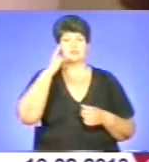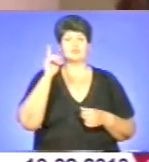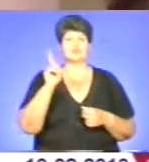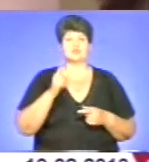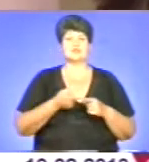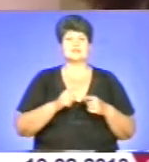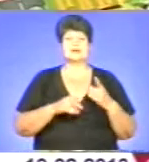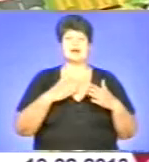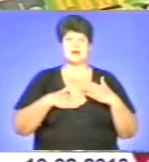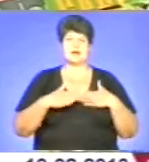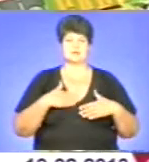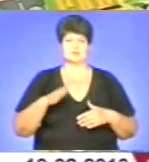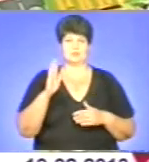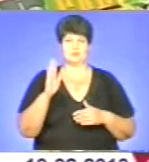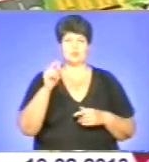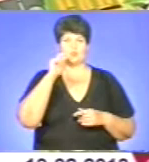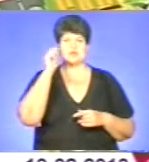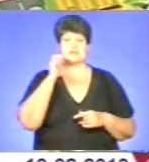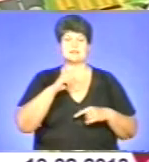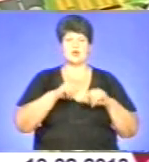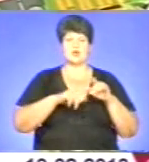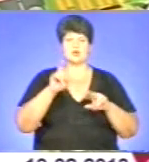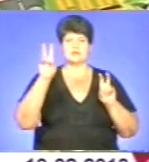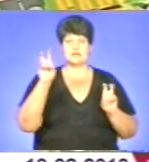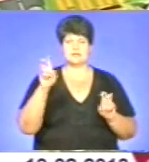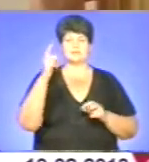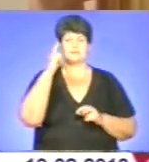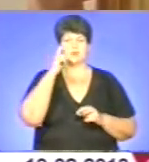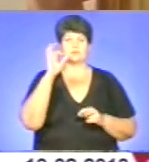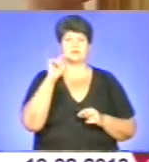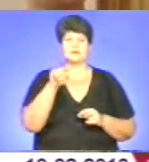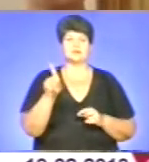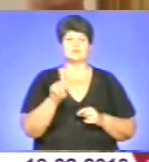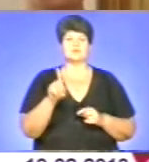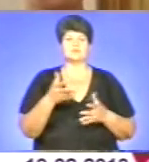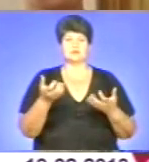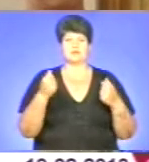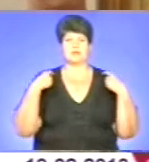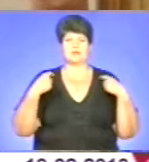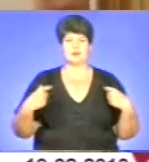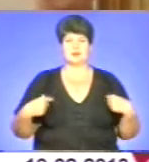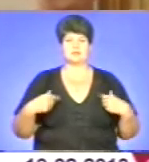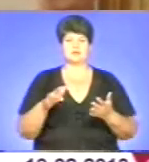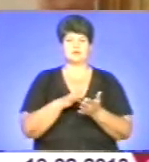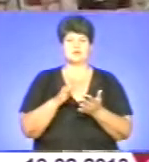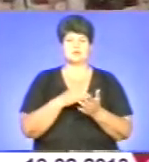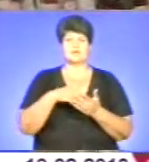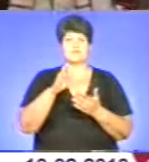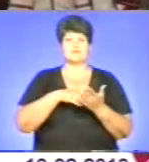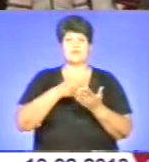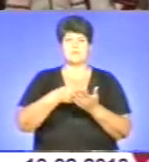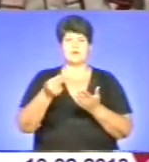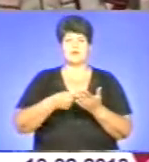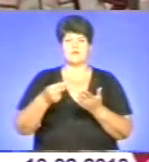радісно буде українська родина подбала щоби присутні першачки отримали ранці зошити альбоми для малювання